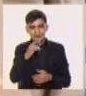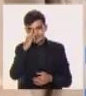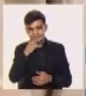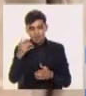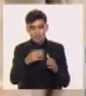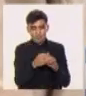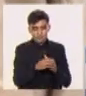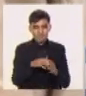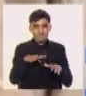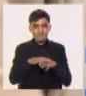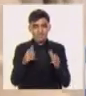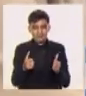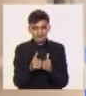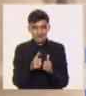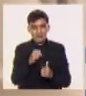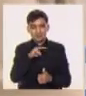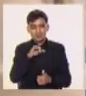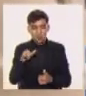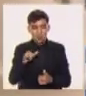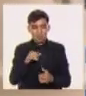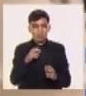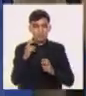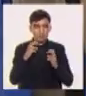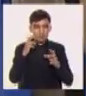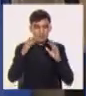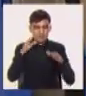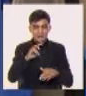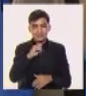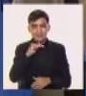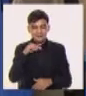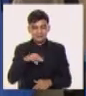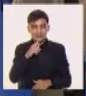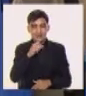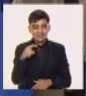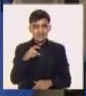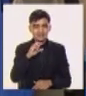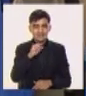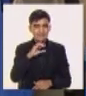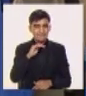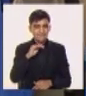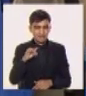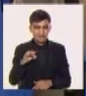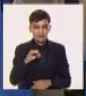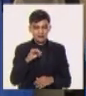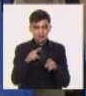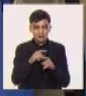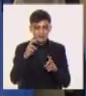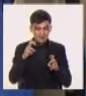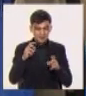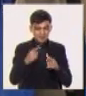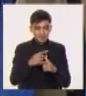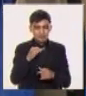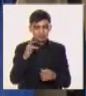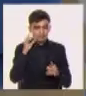также местные власти собрались в Атырауском университете нефти и газа имени Софии Утебаева для того, чтобы обсудить одну большую общую цель